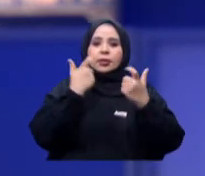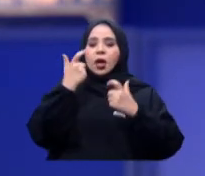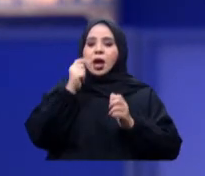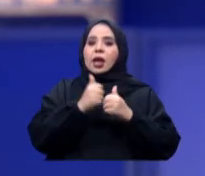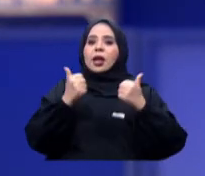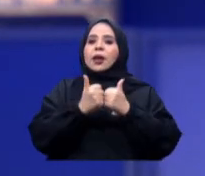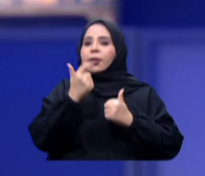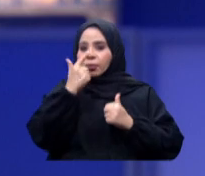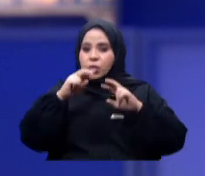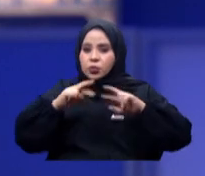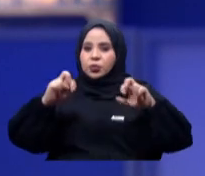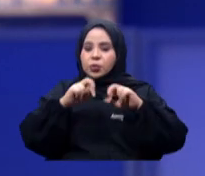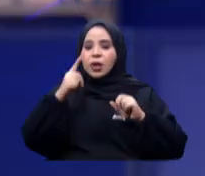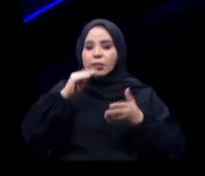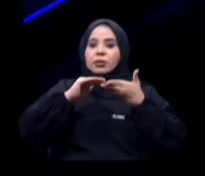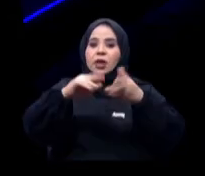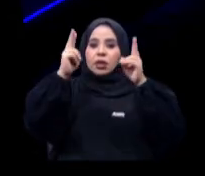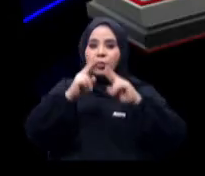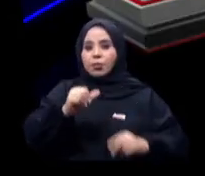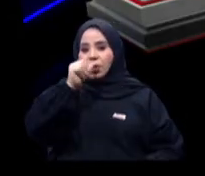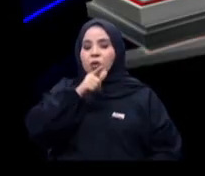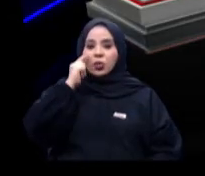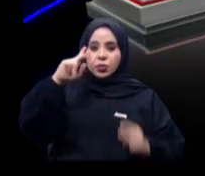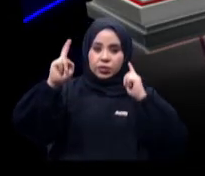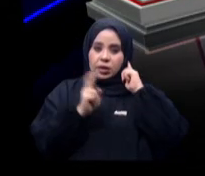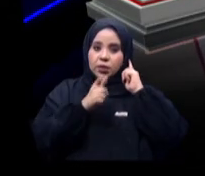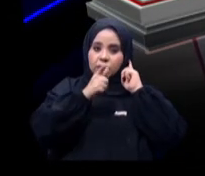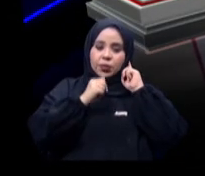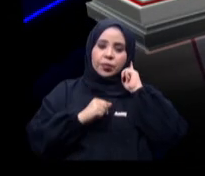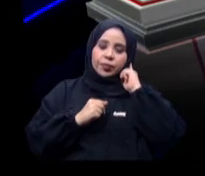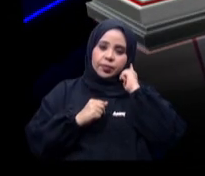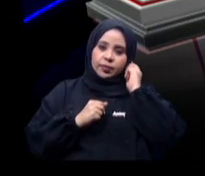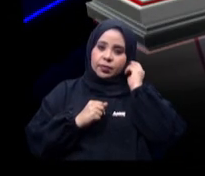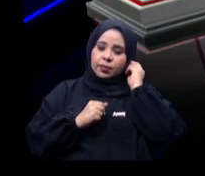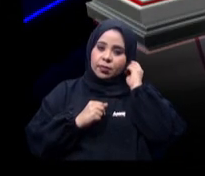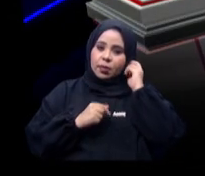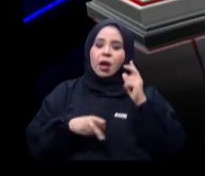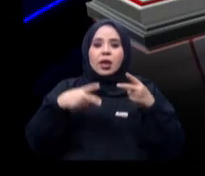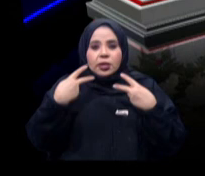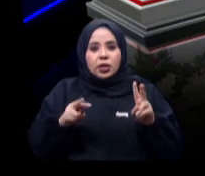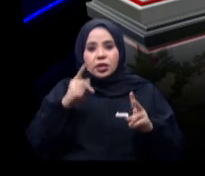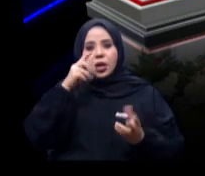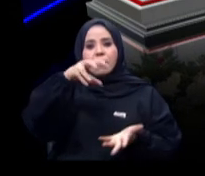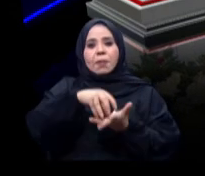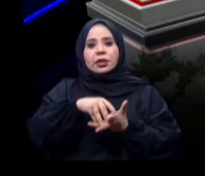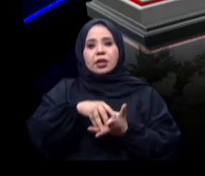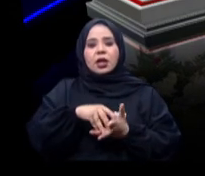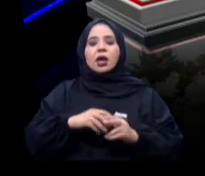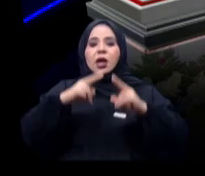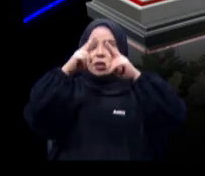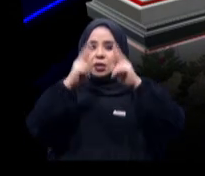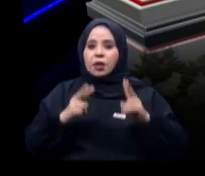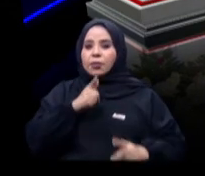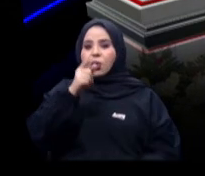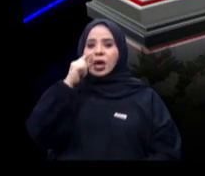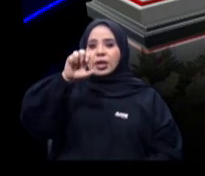خدمات الكهرباء والماء. وخلال الزيارة تم تدشين محطة صدد لنقل الكهرباء بجهد 66 كيلو فولت،